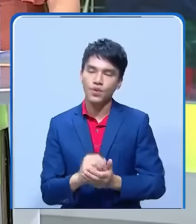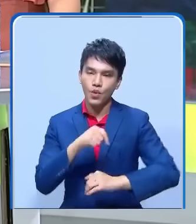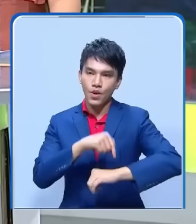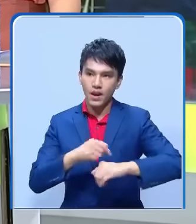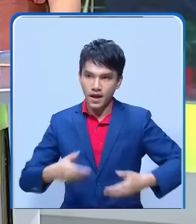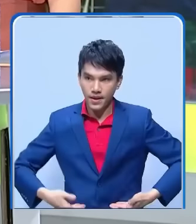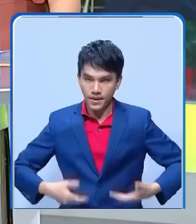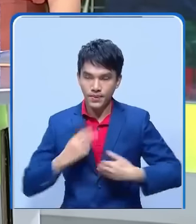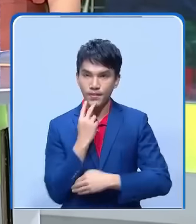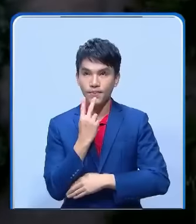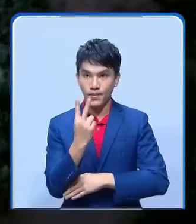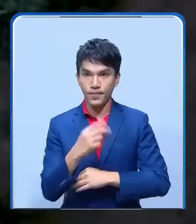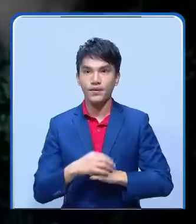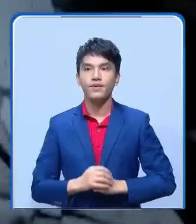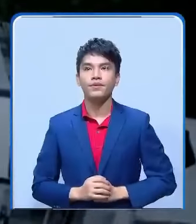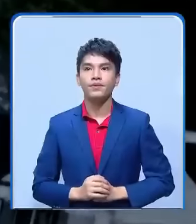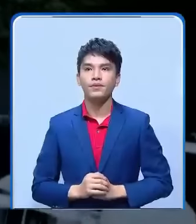าให้ชมกันด้วยค่ะ